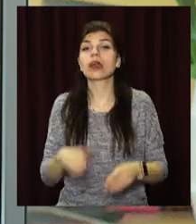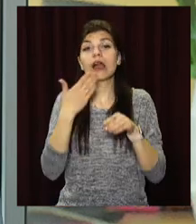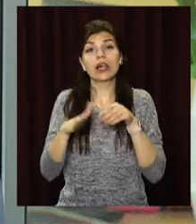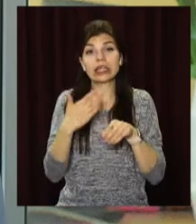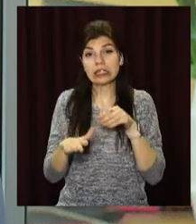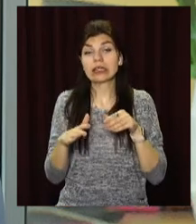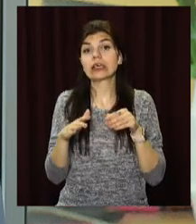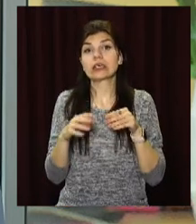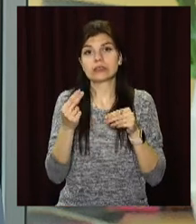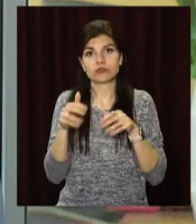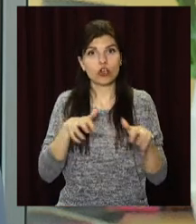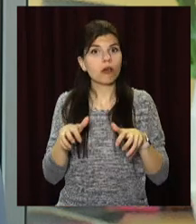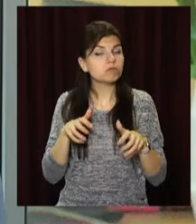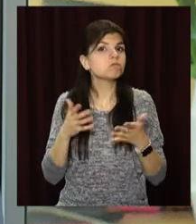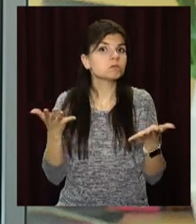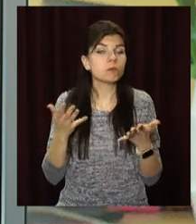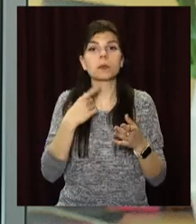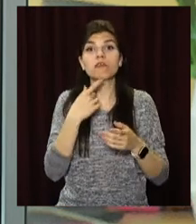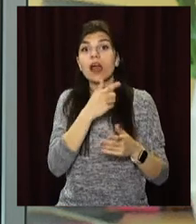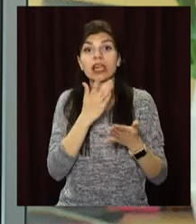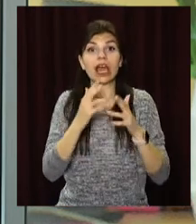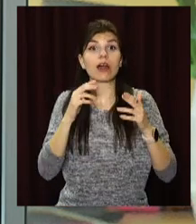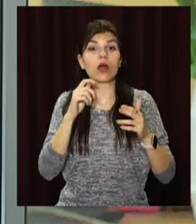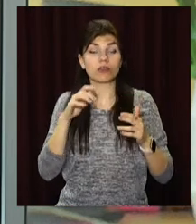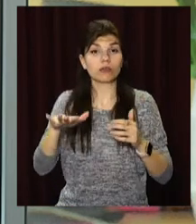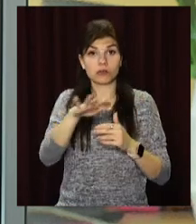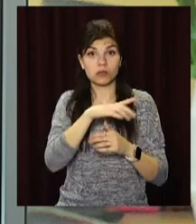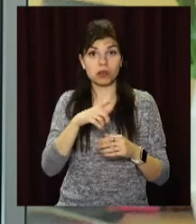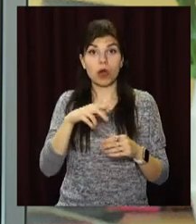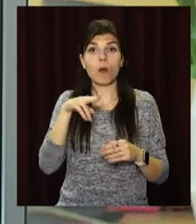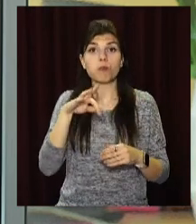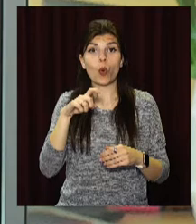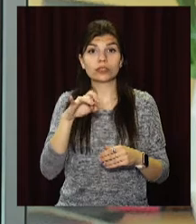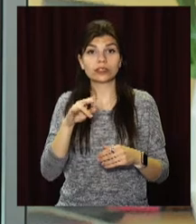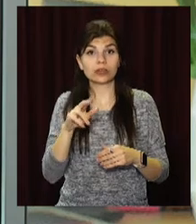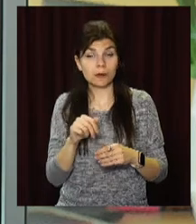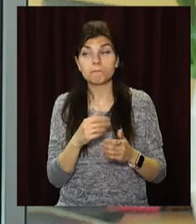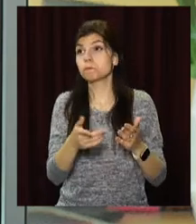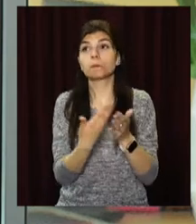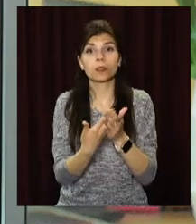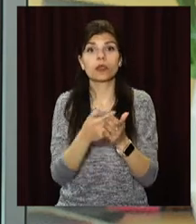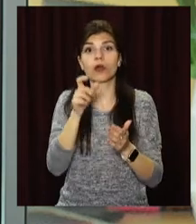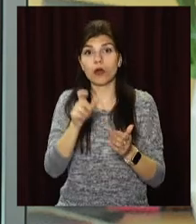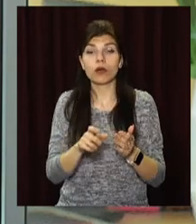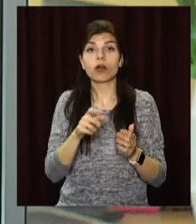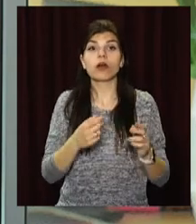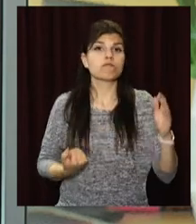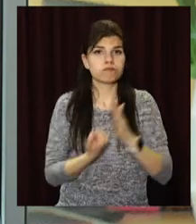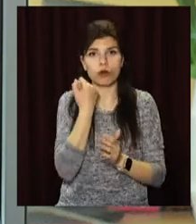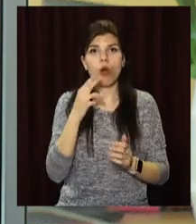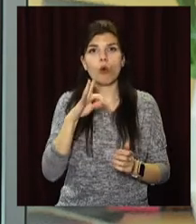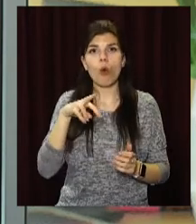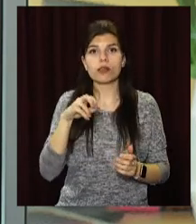Кредитні шахраї на Дніпрян оформлюють грошову позику без них. Тепер у людей вимагають борг колектори, проте